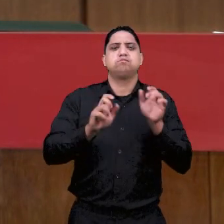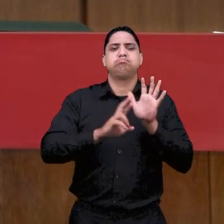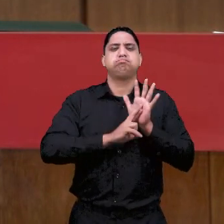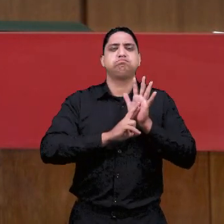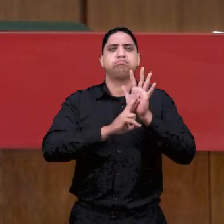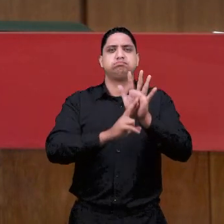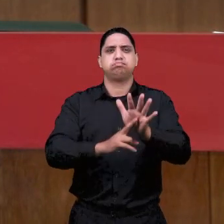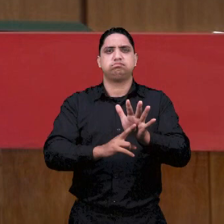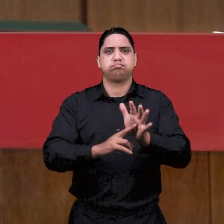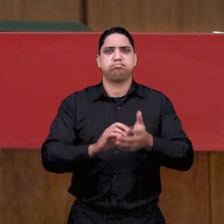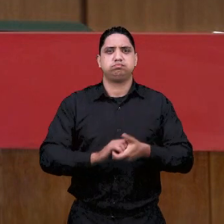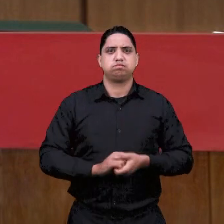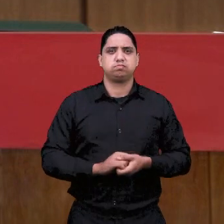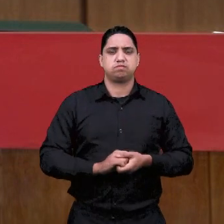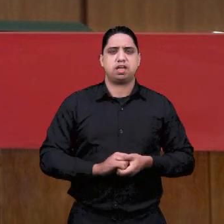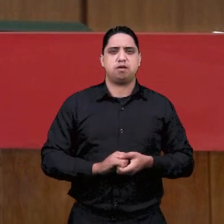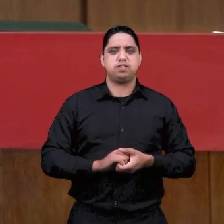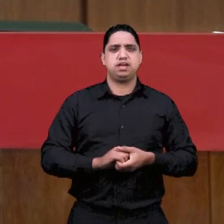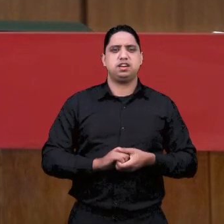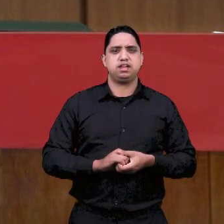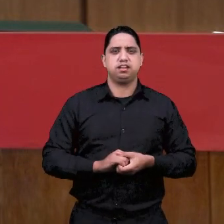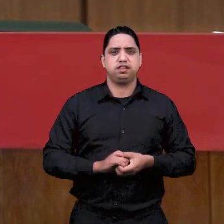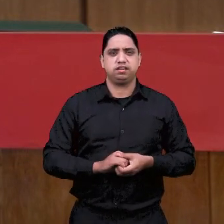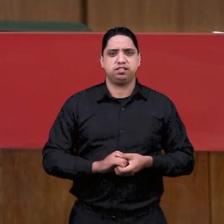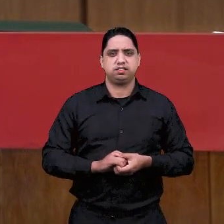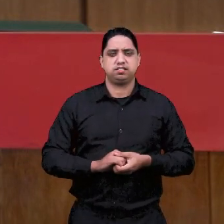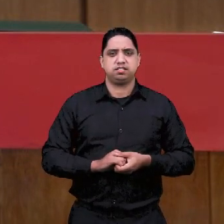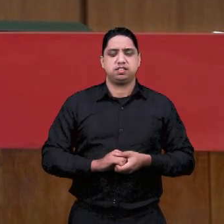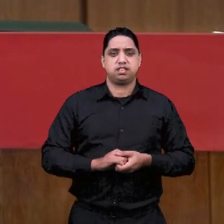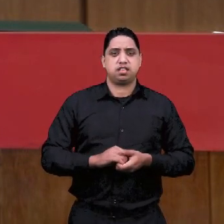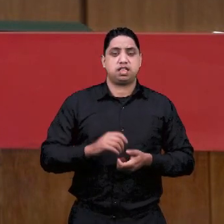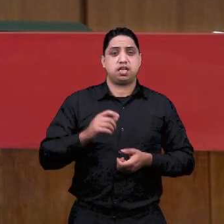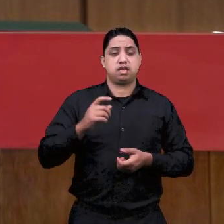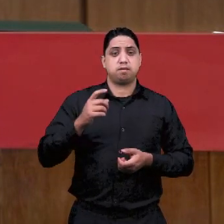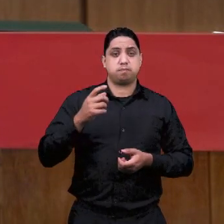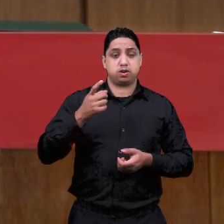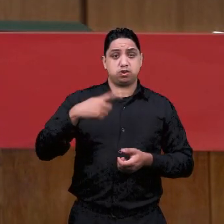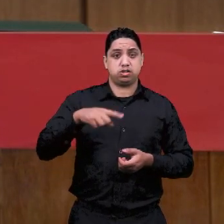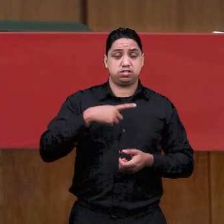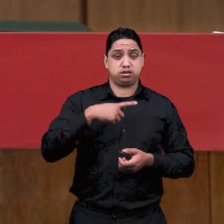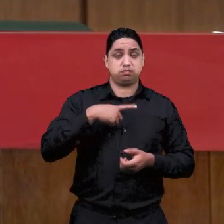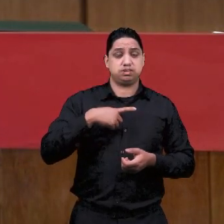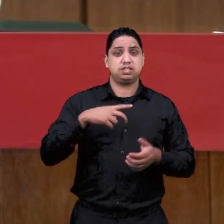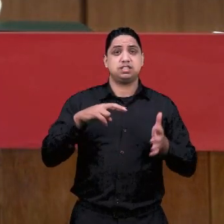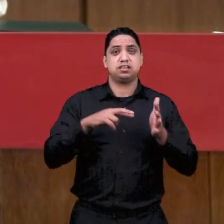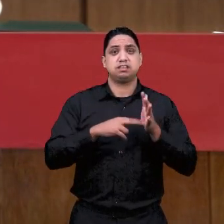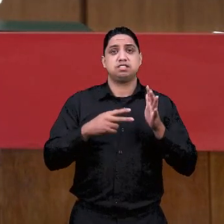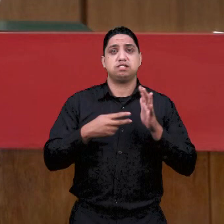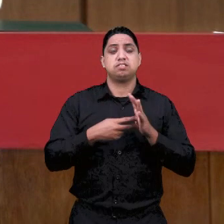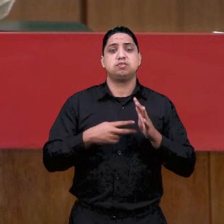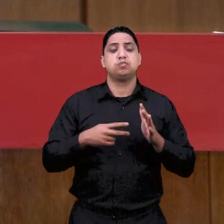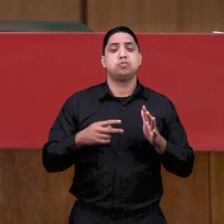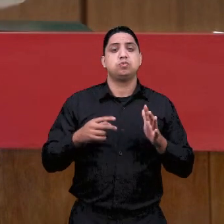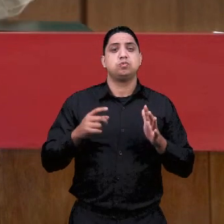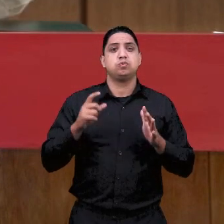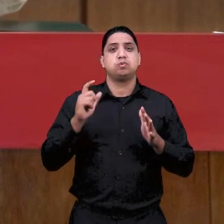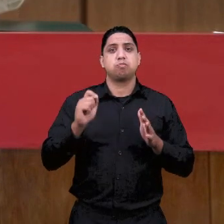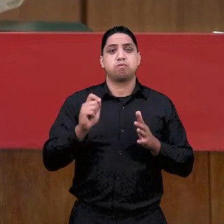qui a naturellement pour nous la plus grande signification, c'est